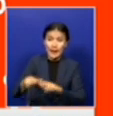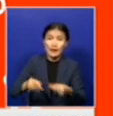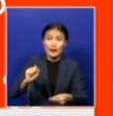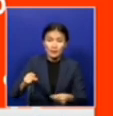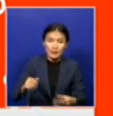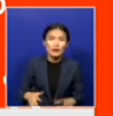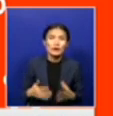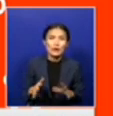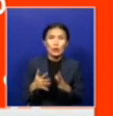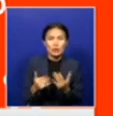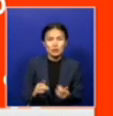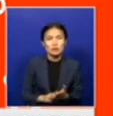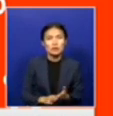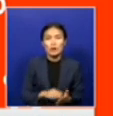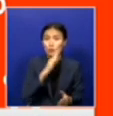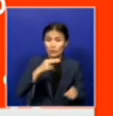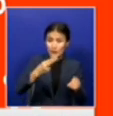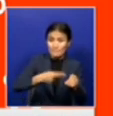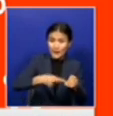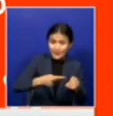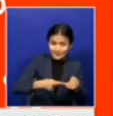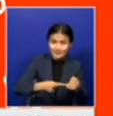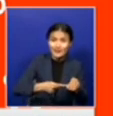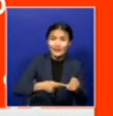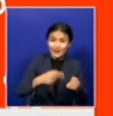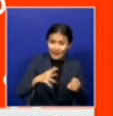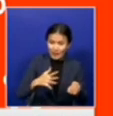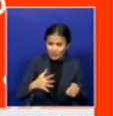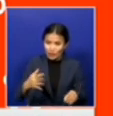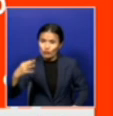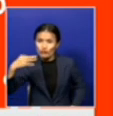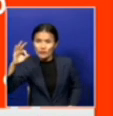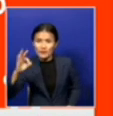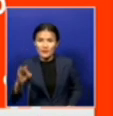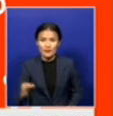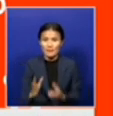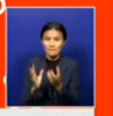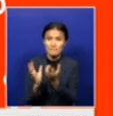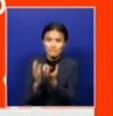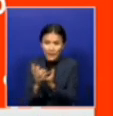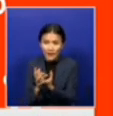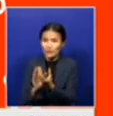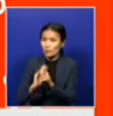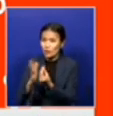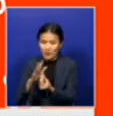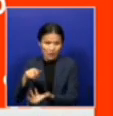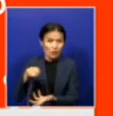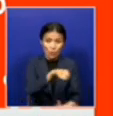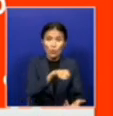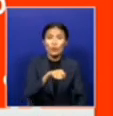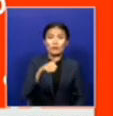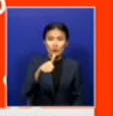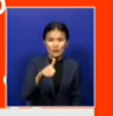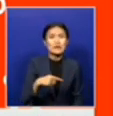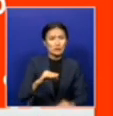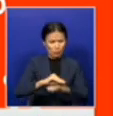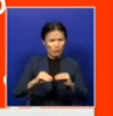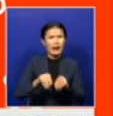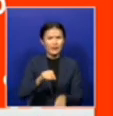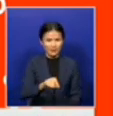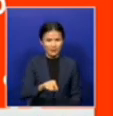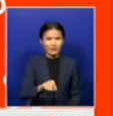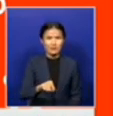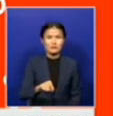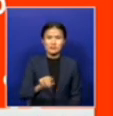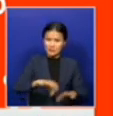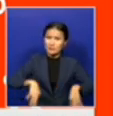าเกษตรแทนอย่างนี้เป็นต้นนะครับโครงการในลักษณะแบบนี้ครับต้องเอากันให้ชัดเจนเฉพาะอย่างที่ผมยกตัวอย่